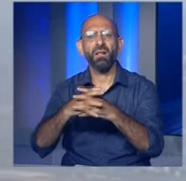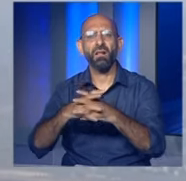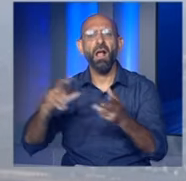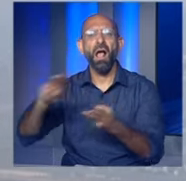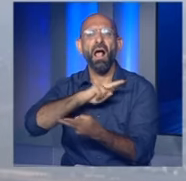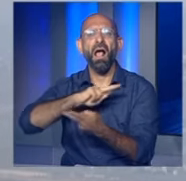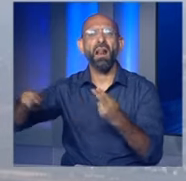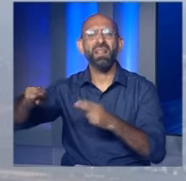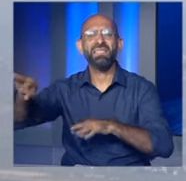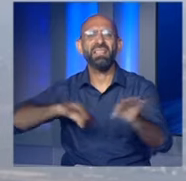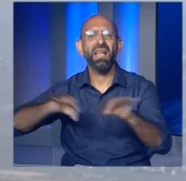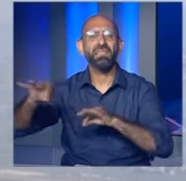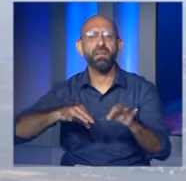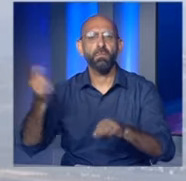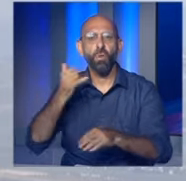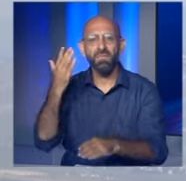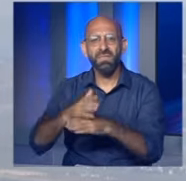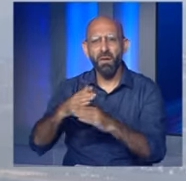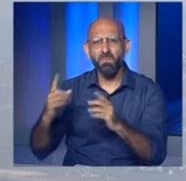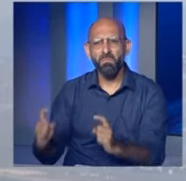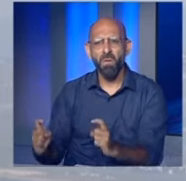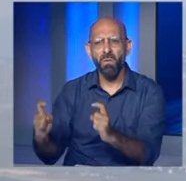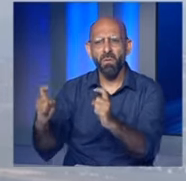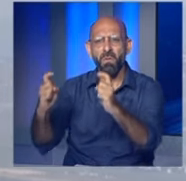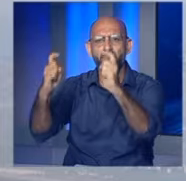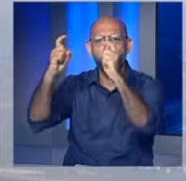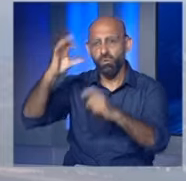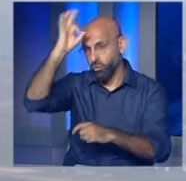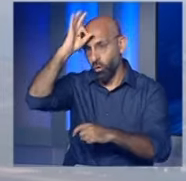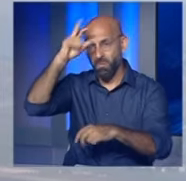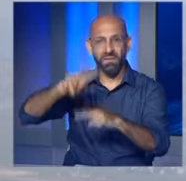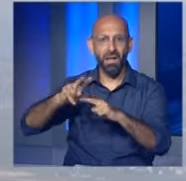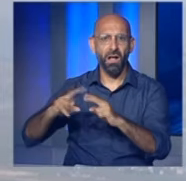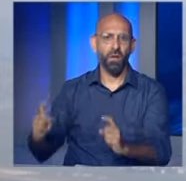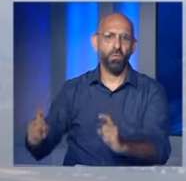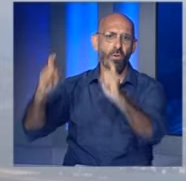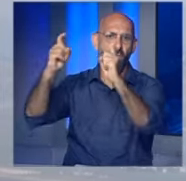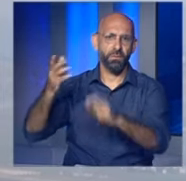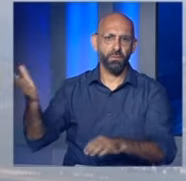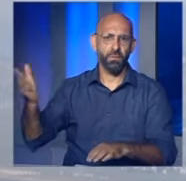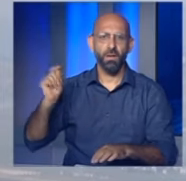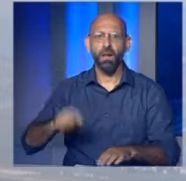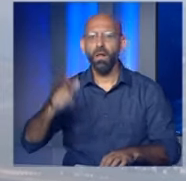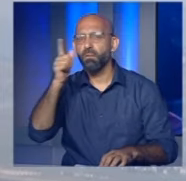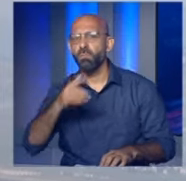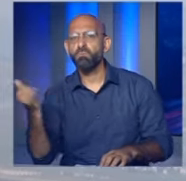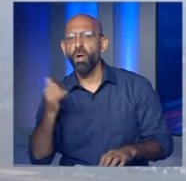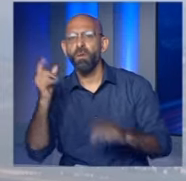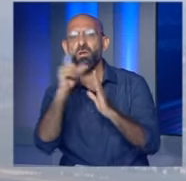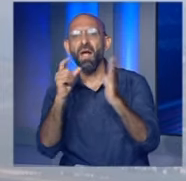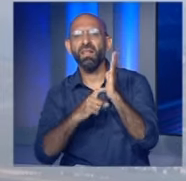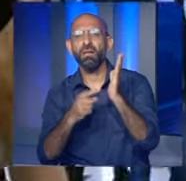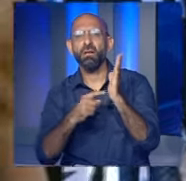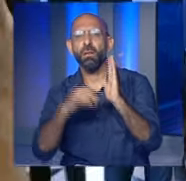الفريقين على التنسيق فيما بينهما لبلوره اطار مشترك لحل سياسي للوضع المتفجر عند الحدود